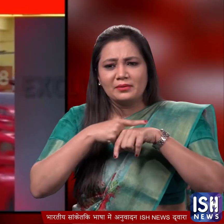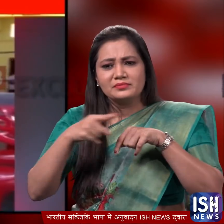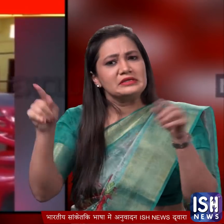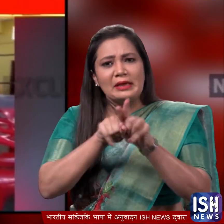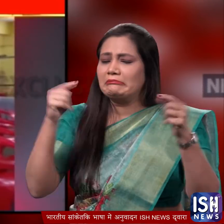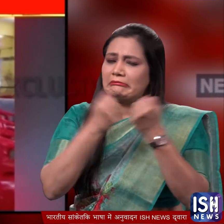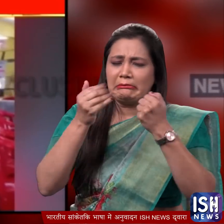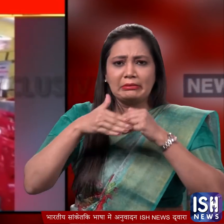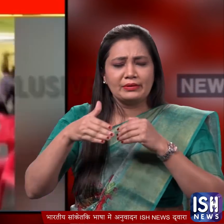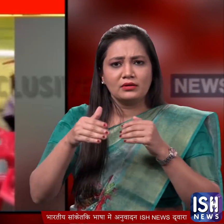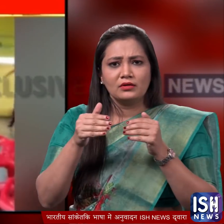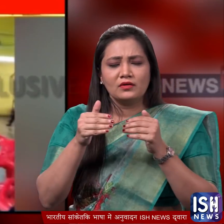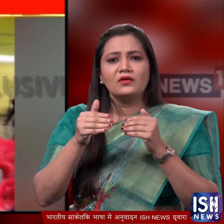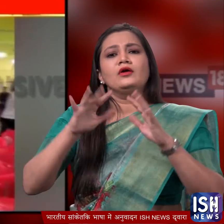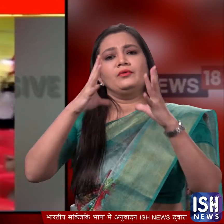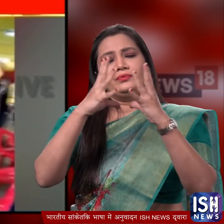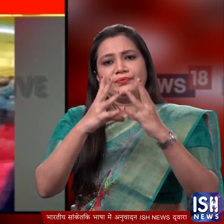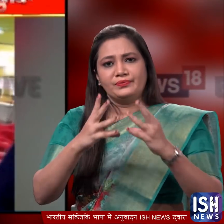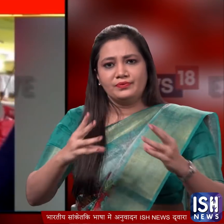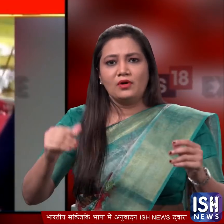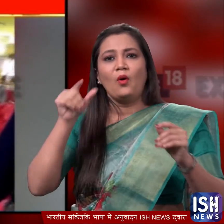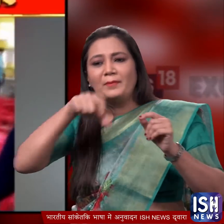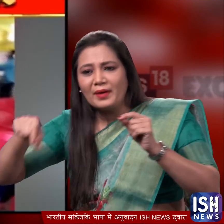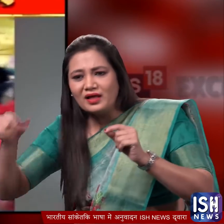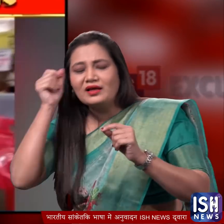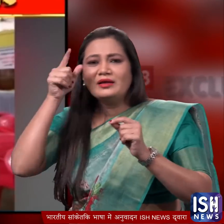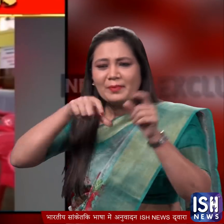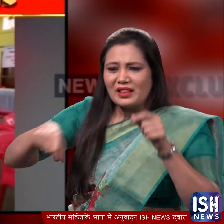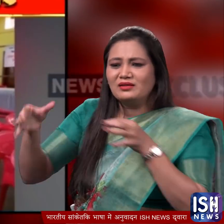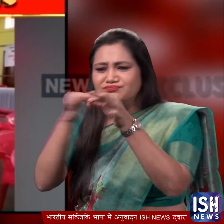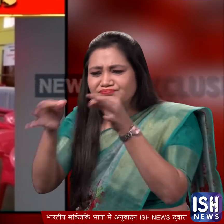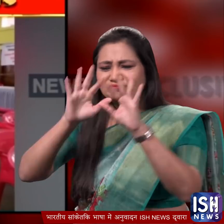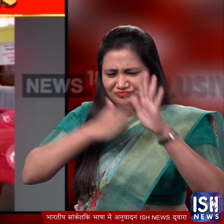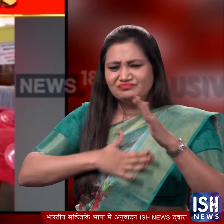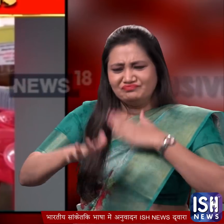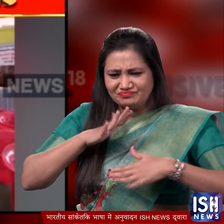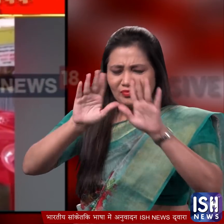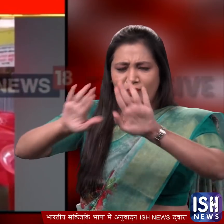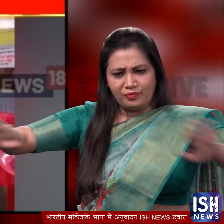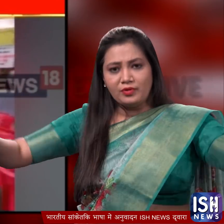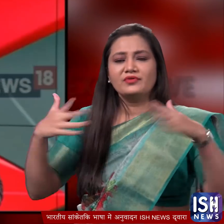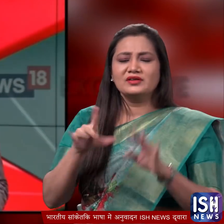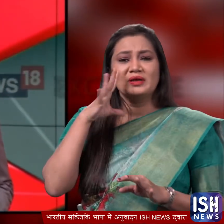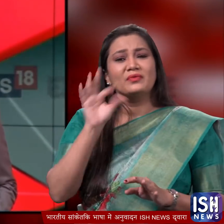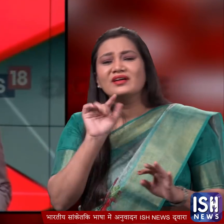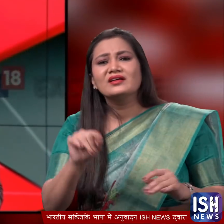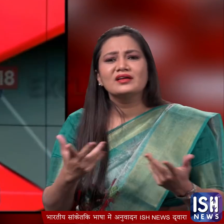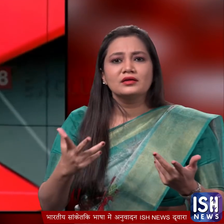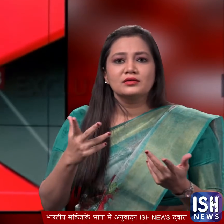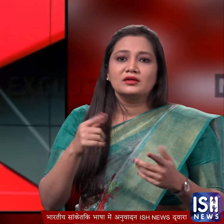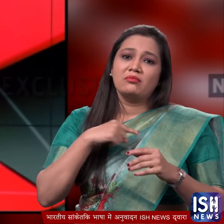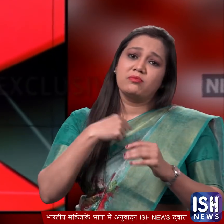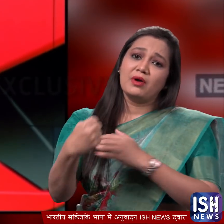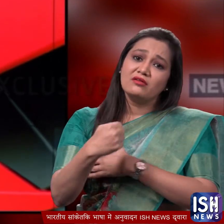काफी देर तक वहां इसी तरह बवाल होता रहा। हालांकि बाद में दोनों पार्टियों के कार्यकर्ताओं को समझा बुझाकर लोगों ने शांत करा दिया। सौभाग्य की एक बात यह